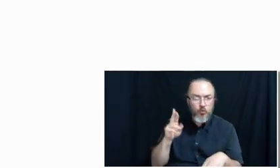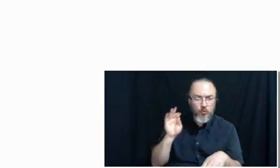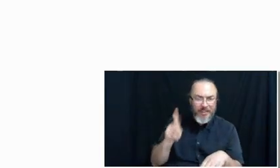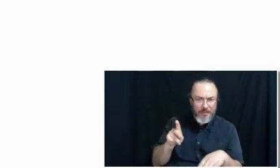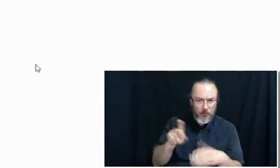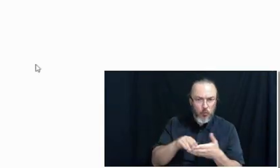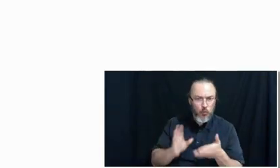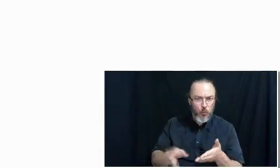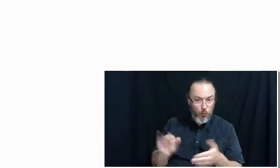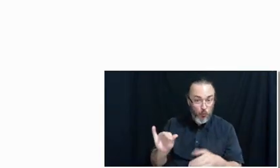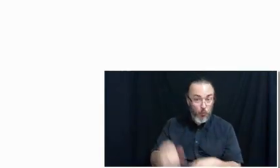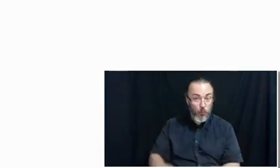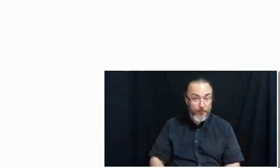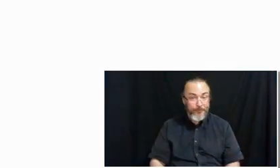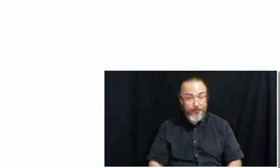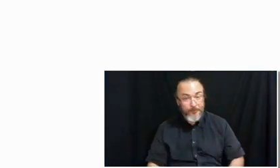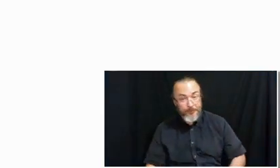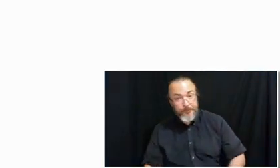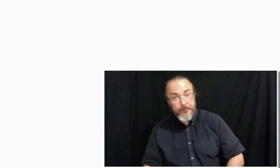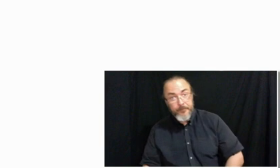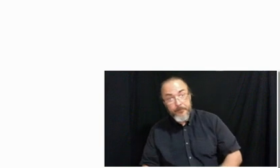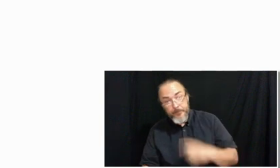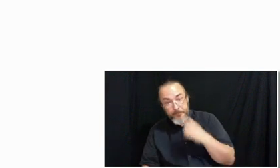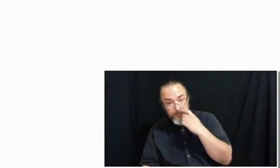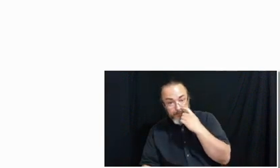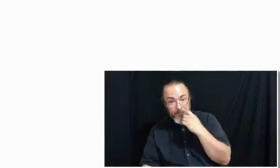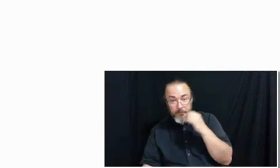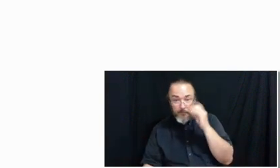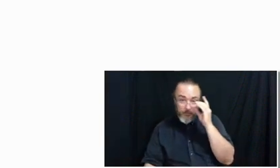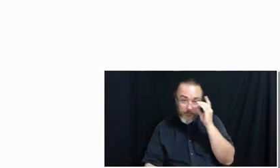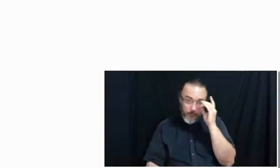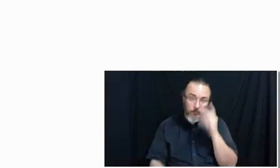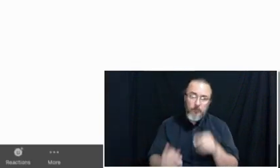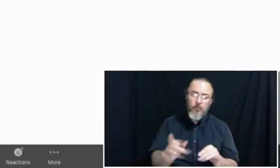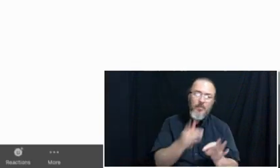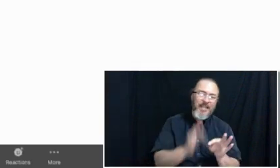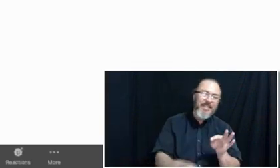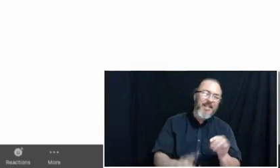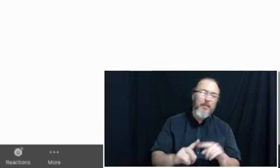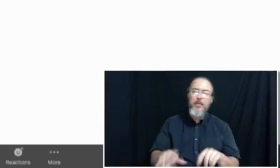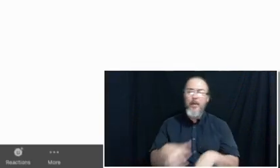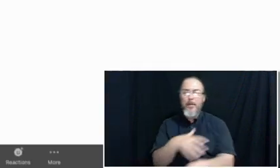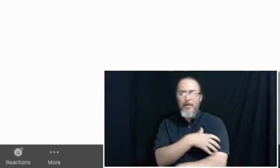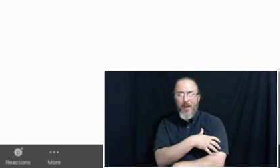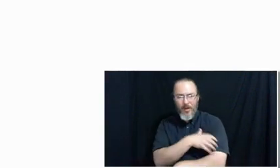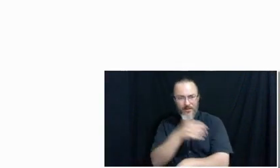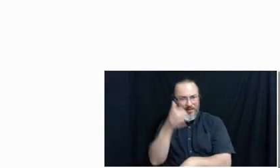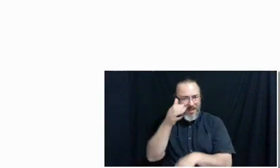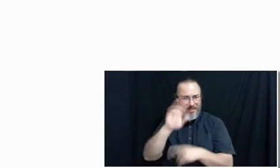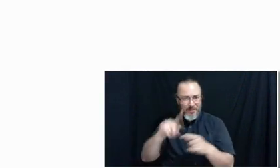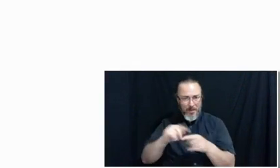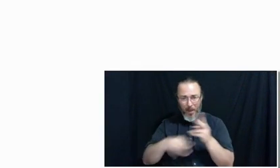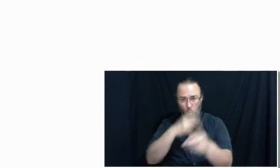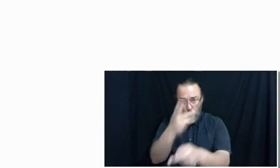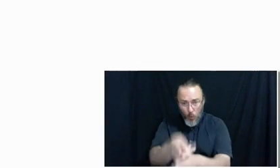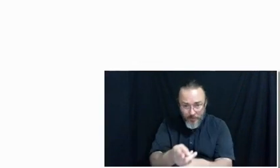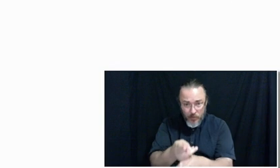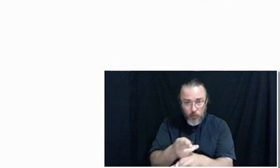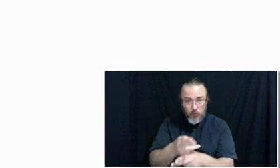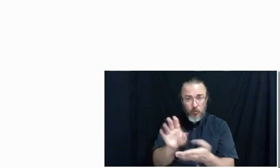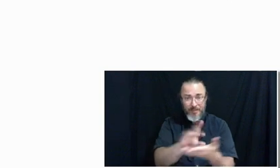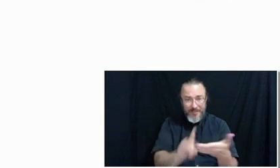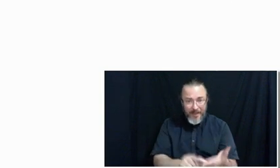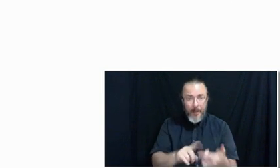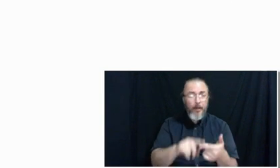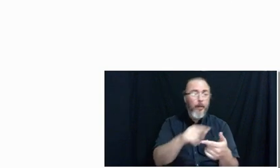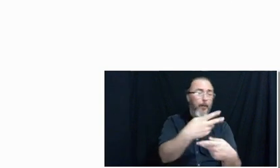retard. Manos va nous en parler. Le concept simple puissant de la conception universelle concerne les produits,